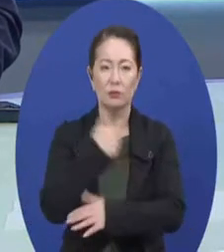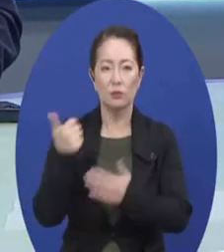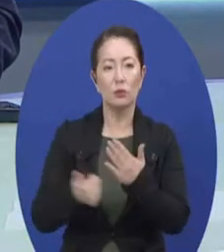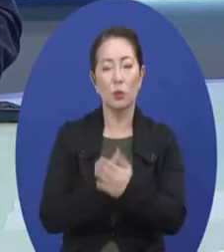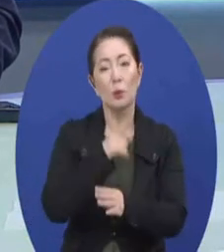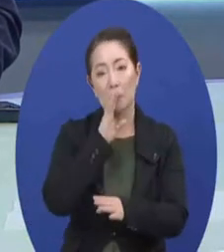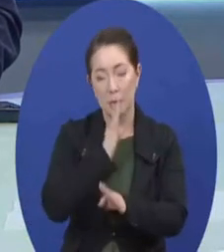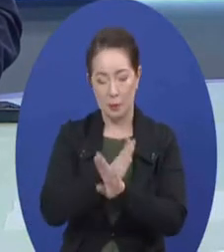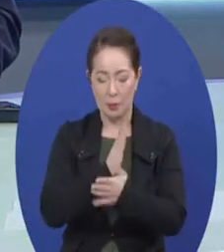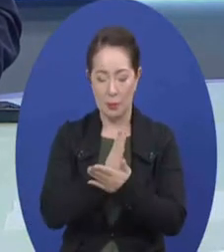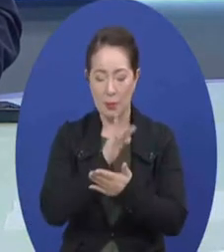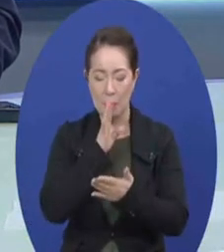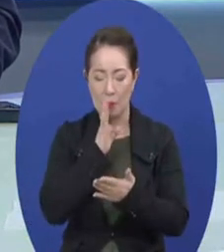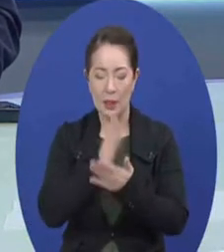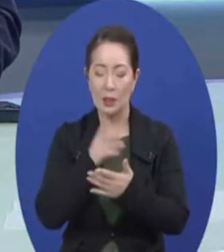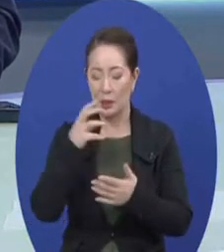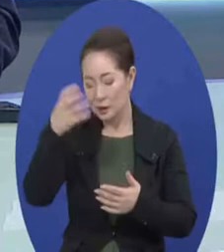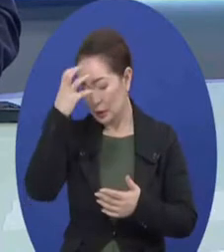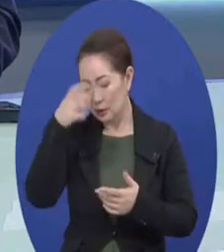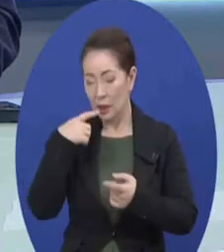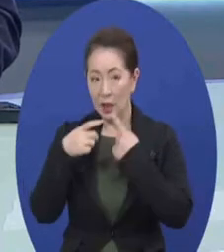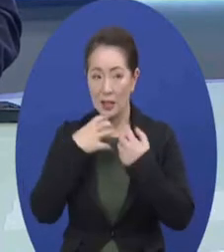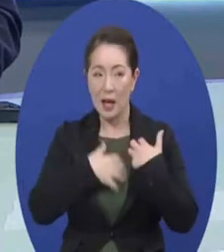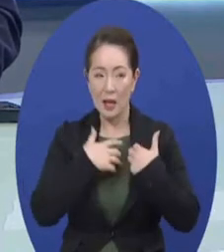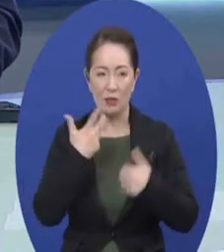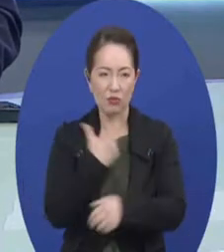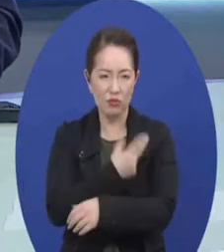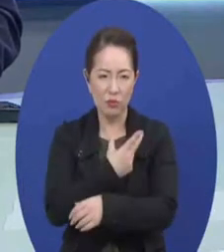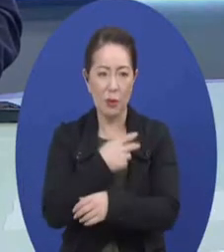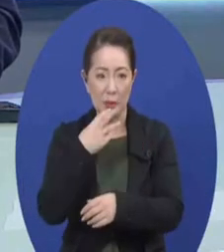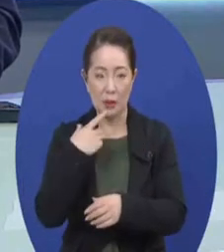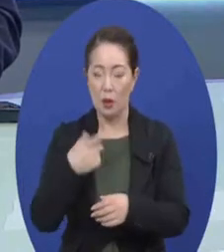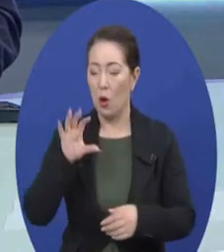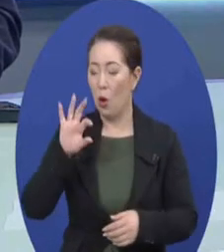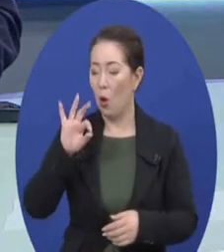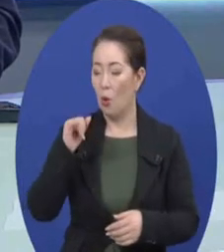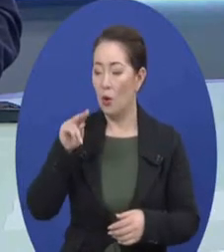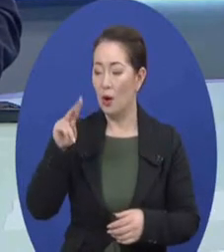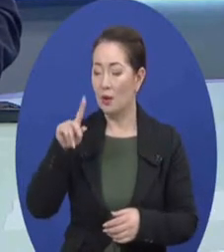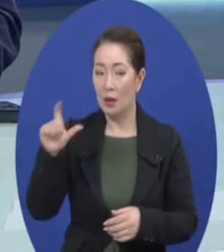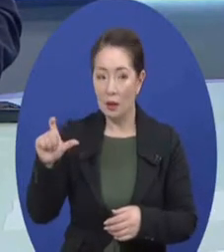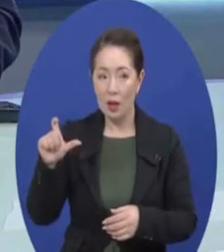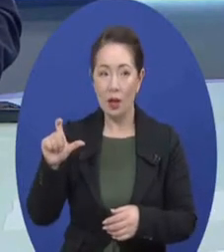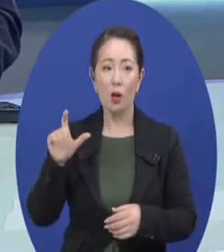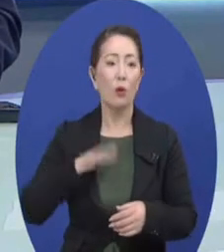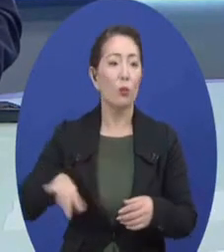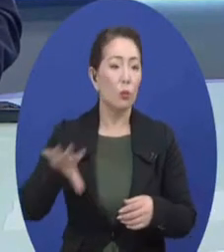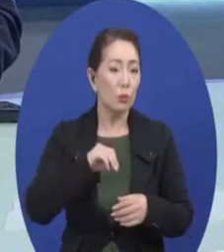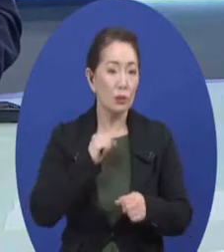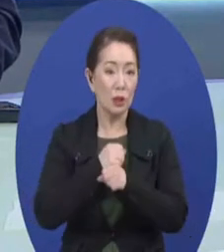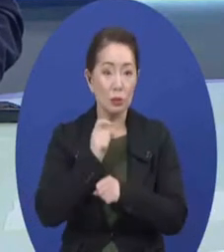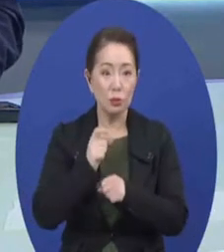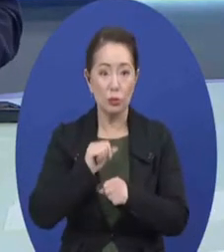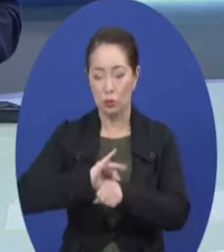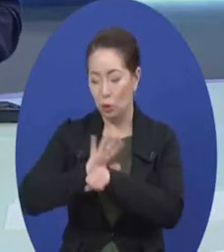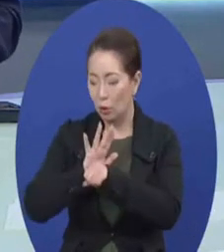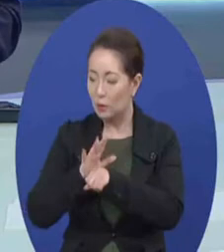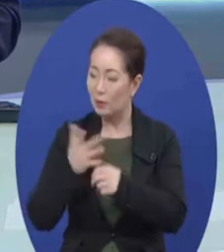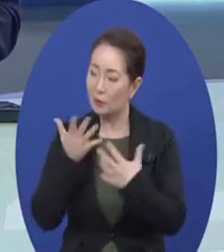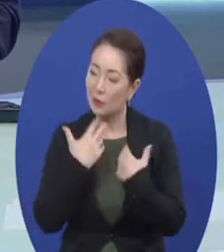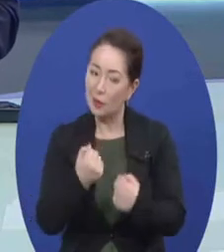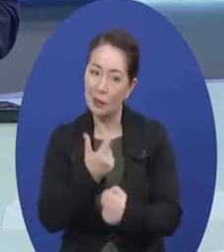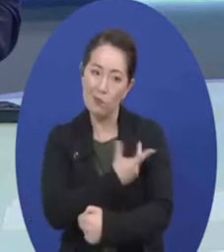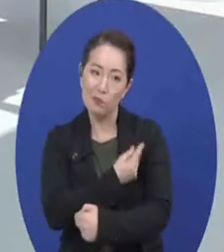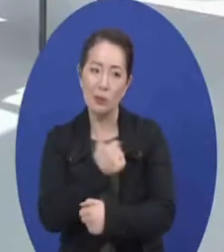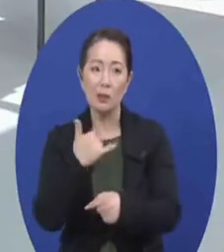яриа хэлцээрийг шуурхайлж байгааг засгийн газар мэдгдсэн. Өнөөдөр Монгол улсын ерөнхий сайд оюун эрдэмтэн болон бусад албаны хүмүүс коронавирусын эсрэг дархлаажуулалтын явцтай